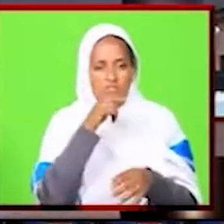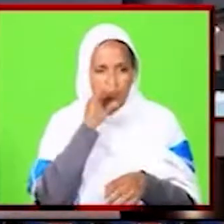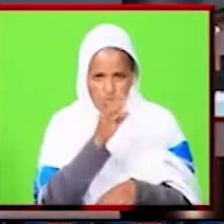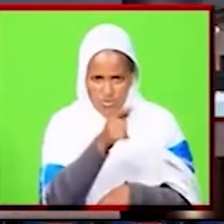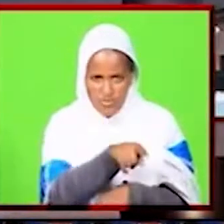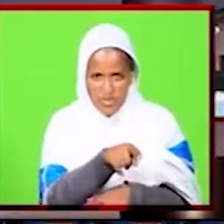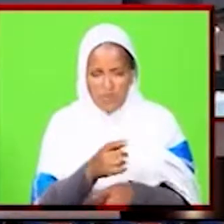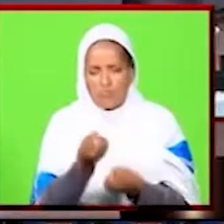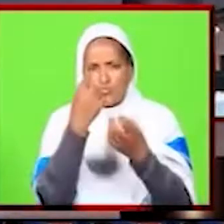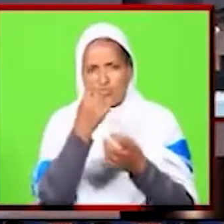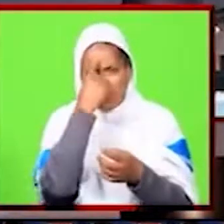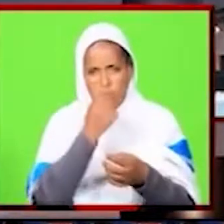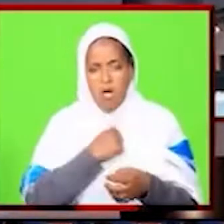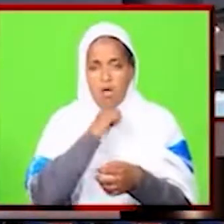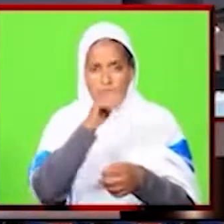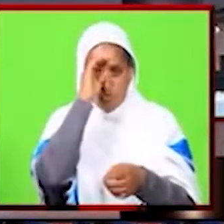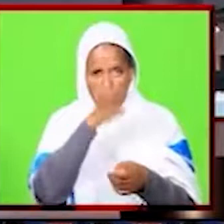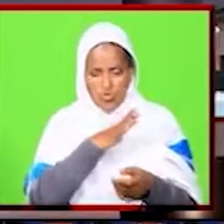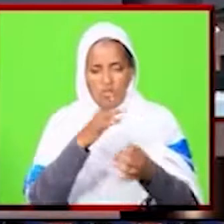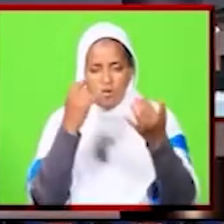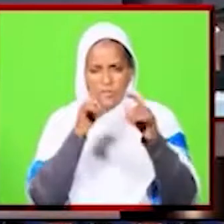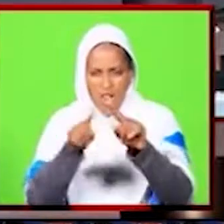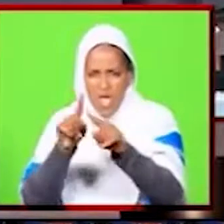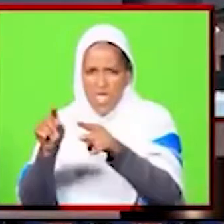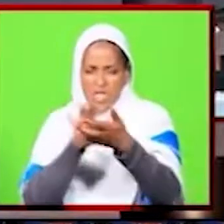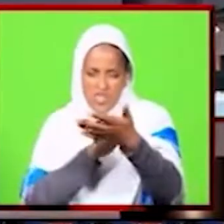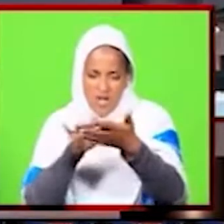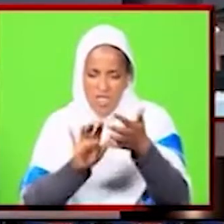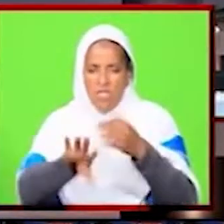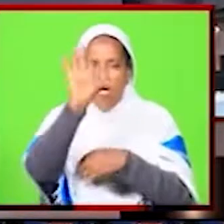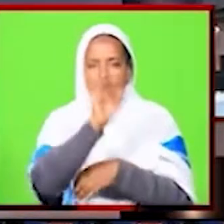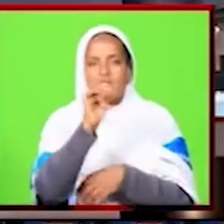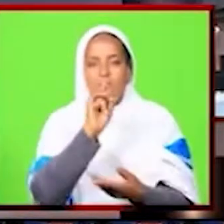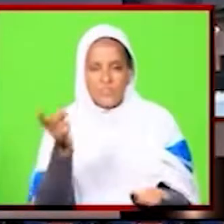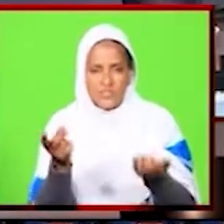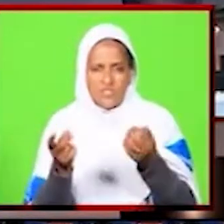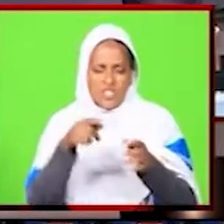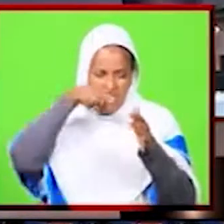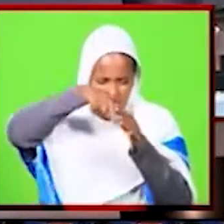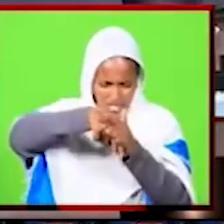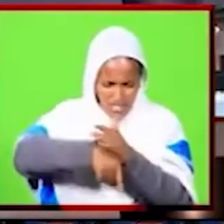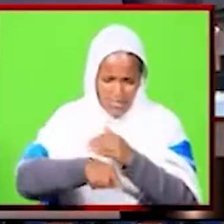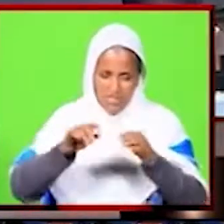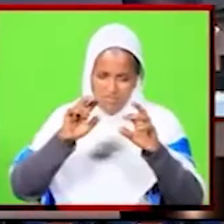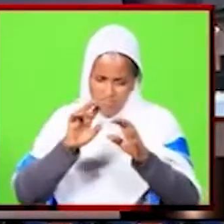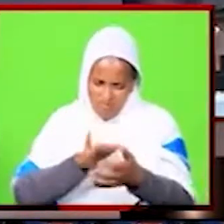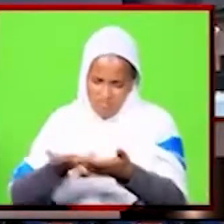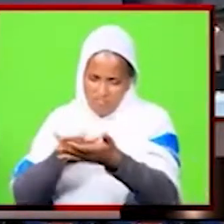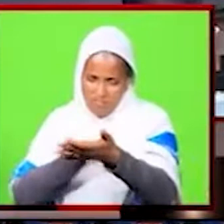ነው፣ ያልተፈጸመ ነገር ነው ይሉ ነበር ብዙ የአማንያን ምሁራን። ነገር ግን አሁን በተለያዩ ጥናቶች ምንድን ነው